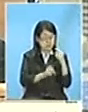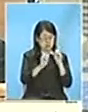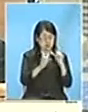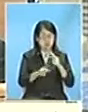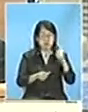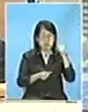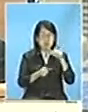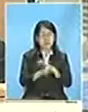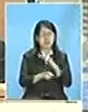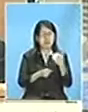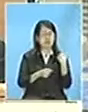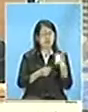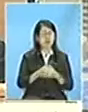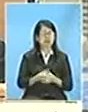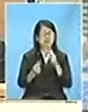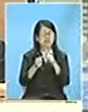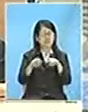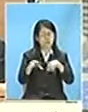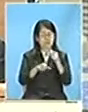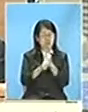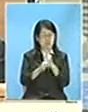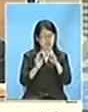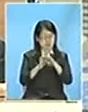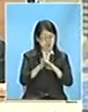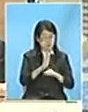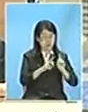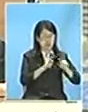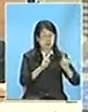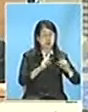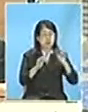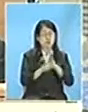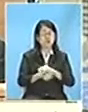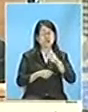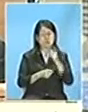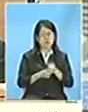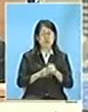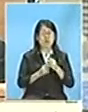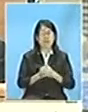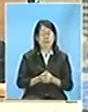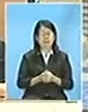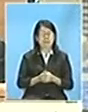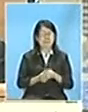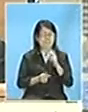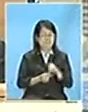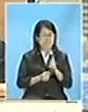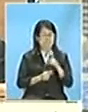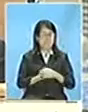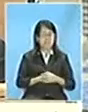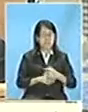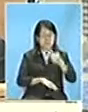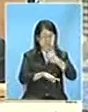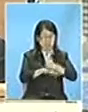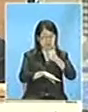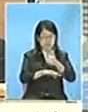การดำเนินการเป็นเต็มรูปแบบตรงนี้เนี่ยนะครับควรที่จะนายอยู่ภายใต้การกำกับดูแล